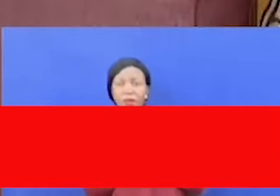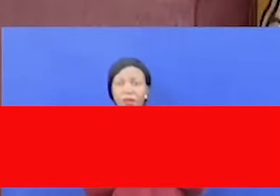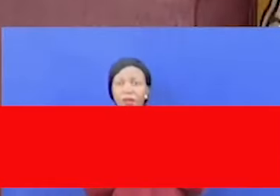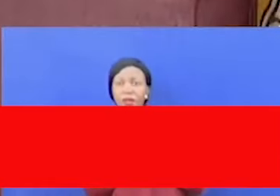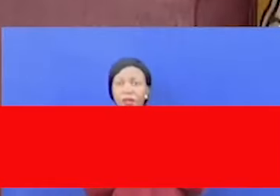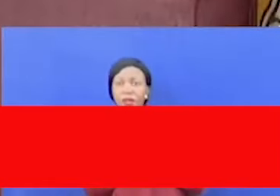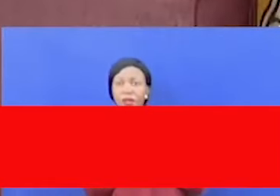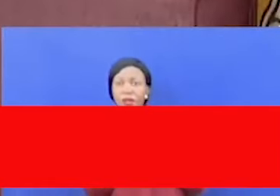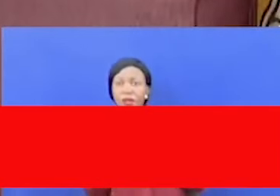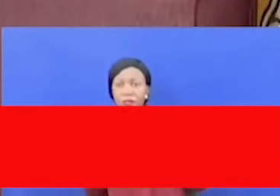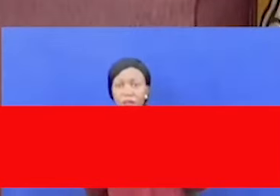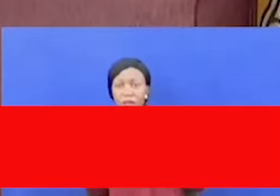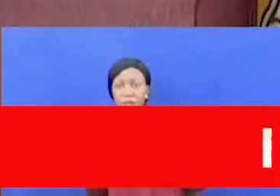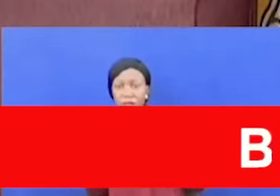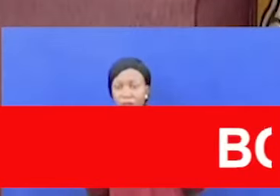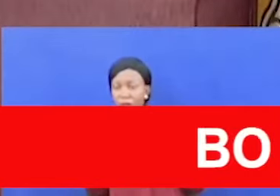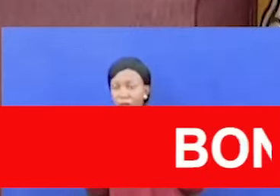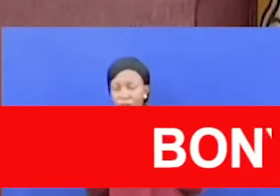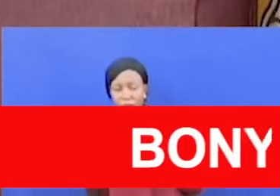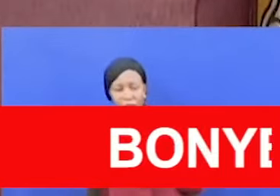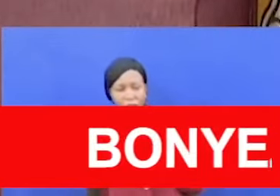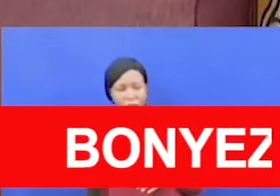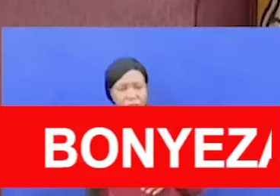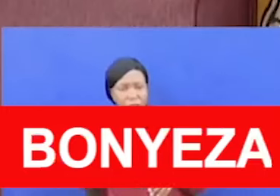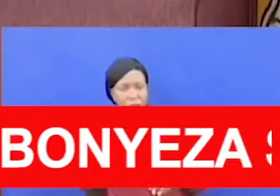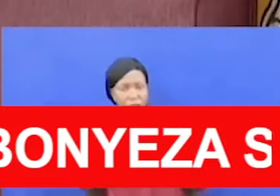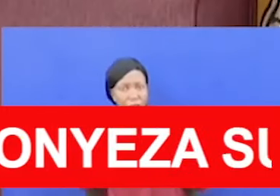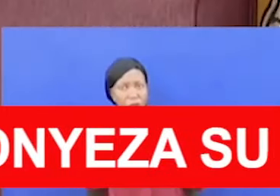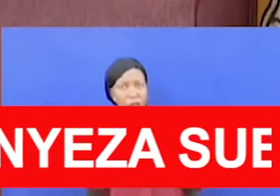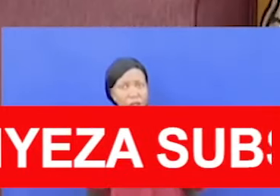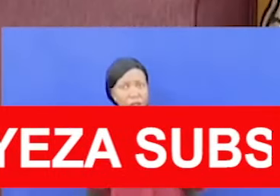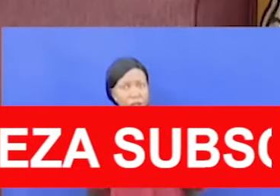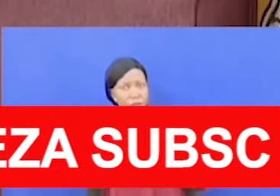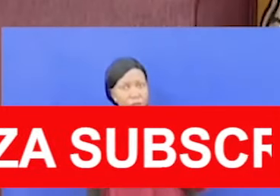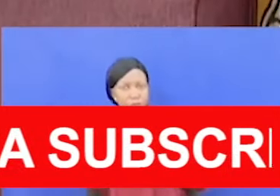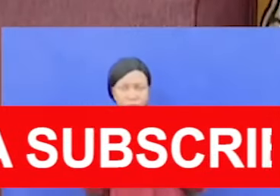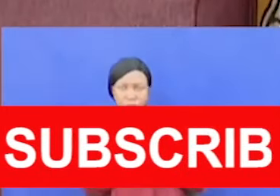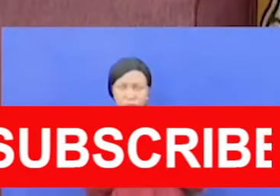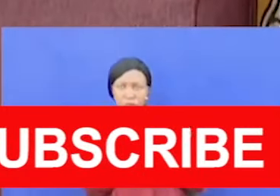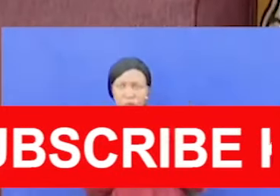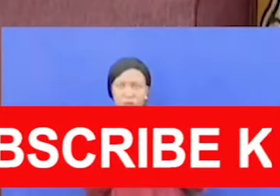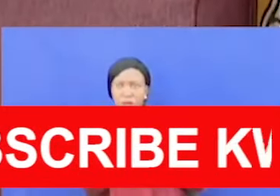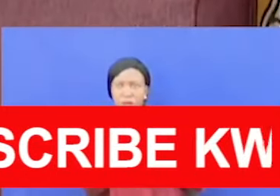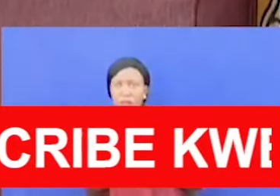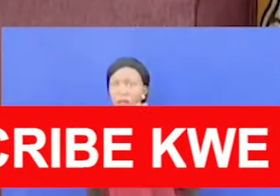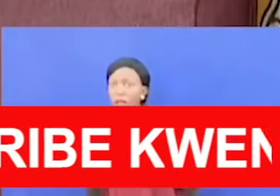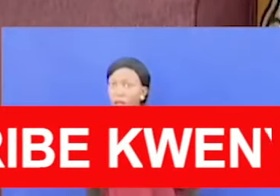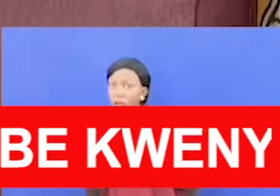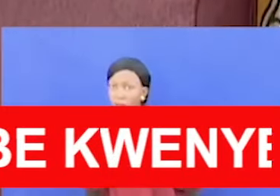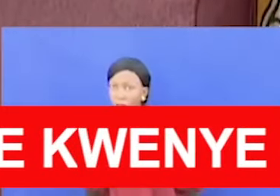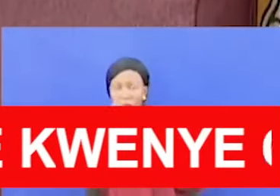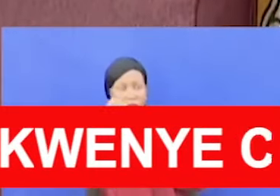kiti lazima kijiridhishe na udharura wa jambo hilo. Kwa hiyo kabla